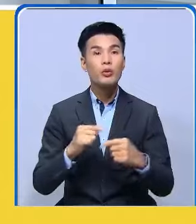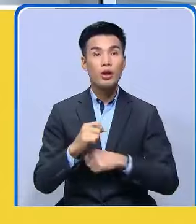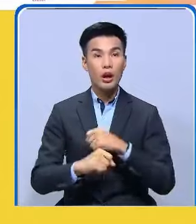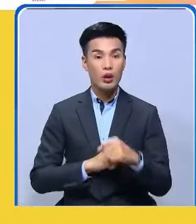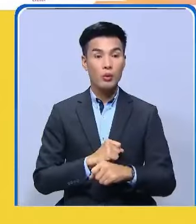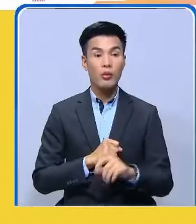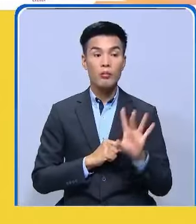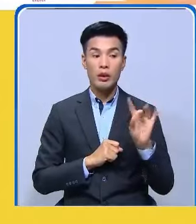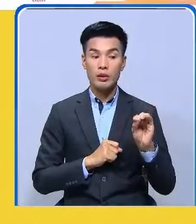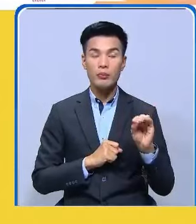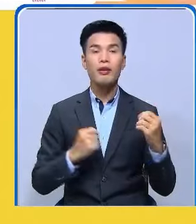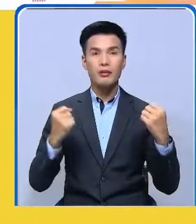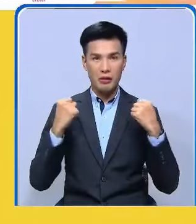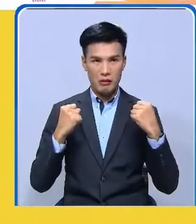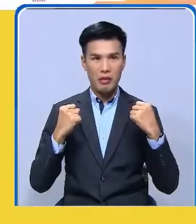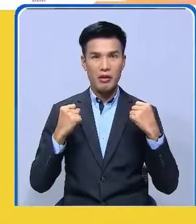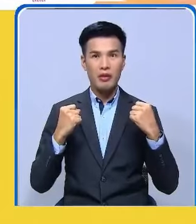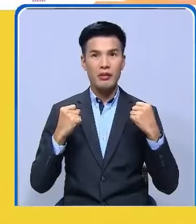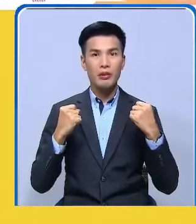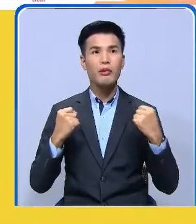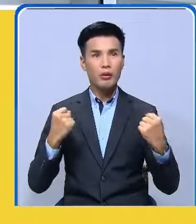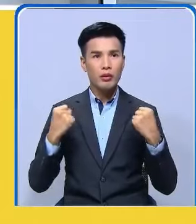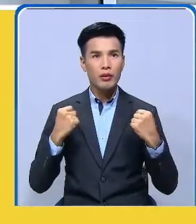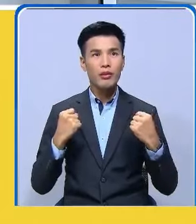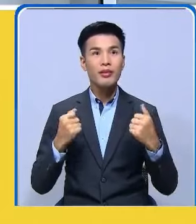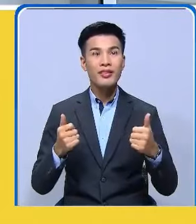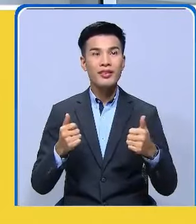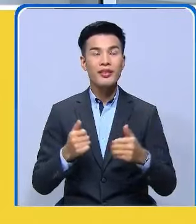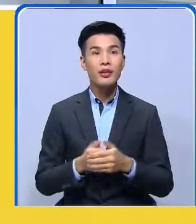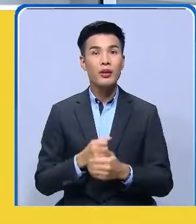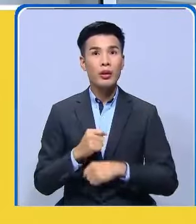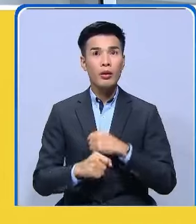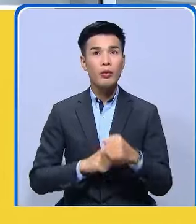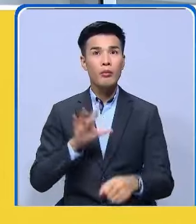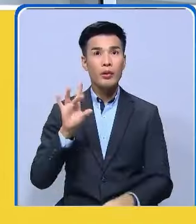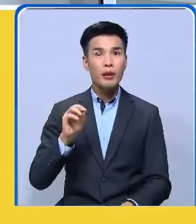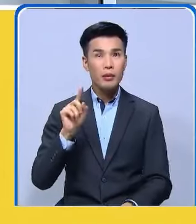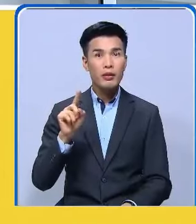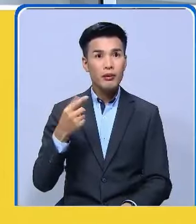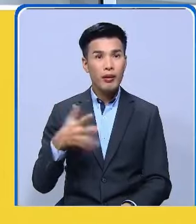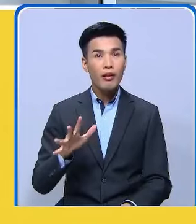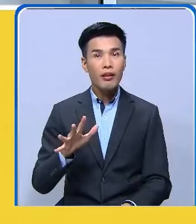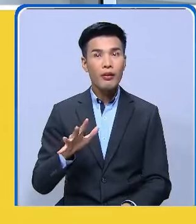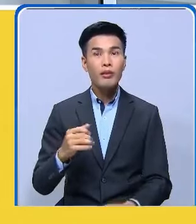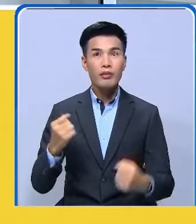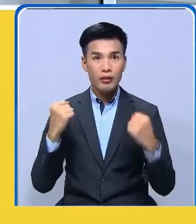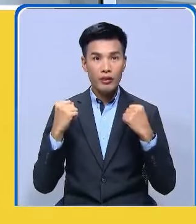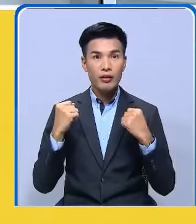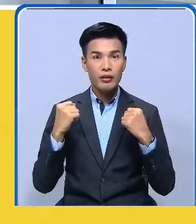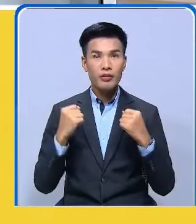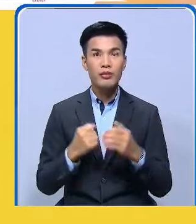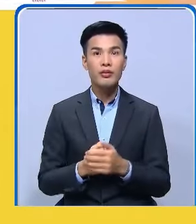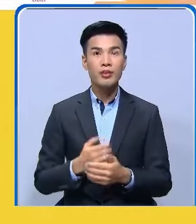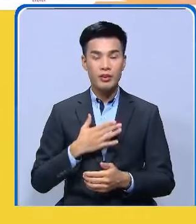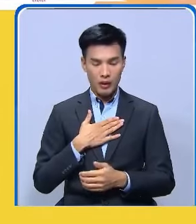ข็งแรงเนี่ยนี่ไม่เถียงนะคะไม่เถียงเลยยังดูคล่องแคล่ว ค่ะ ชื่อนี้อายุ81ปีแล้วอ่ะนะยังแข็งแรงมากๆอ่ะ เราล่ะยัง